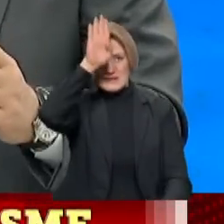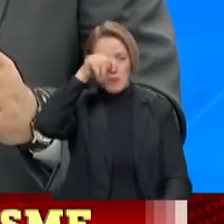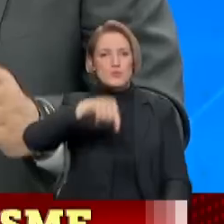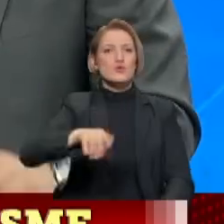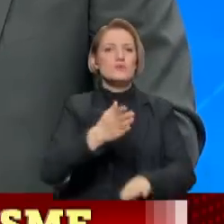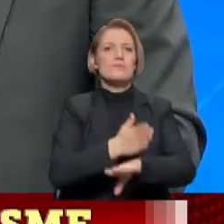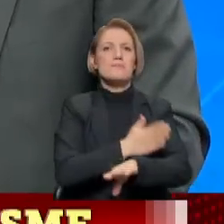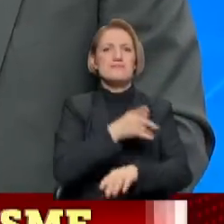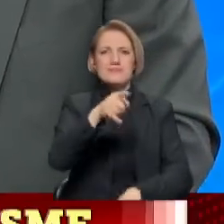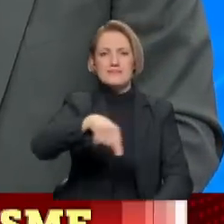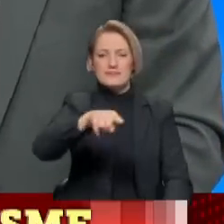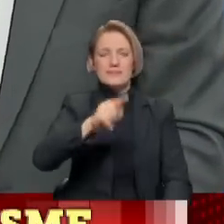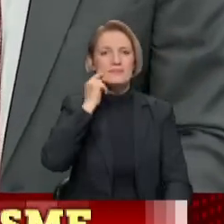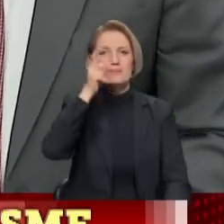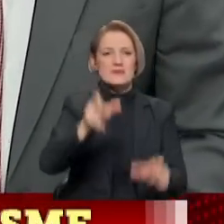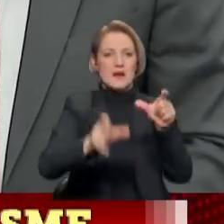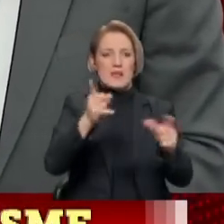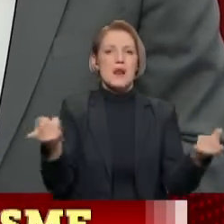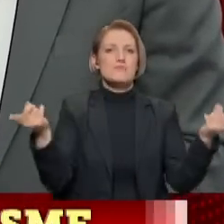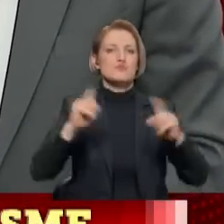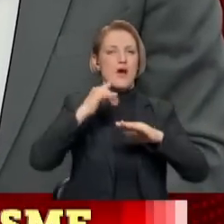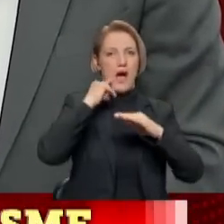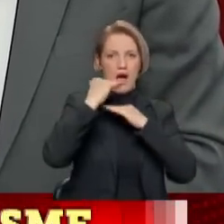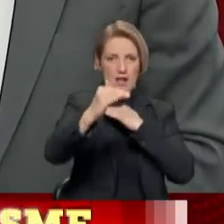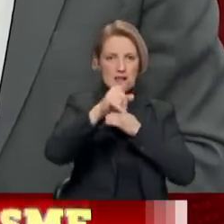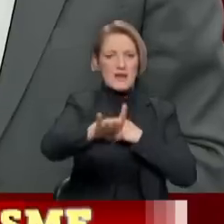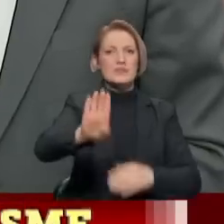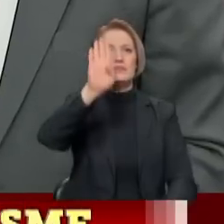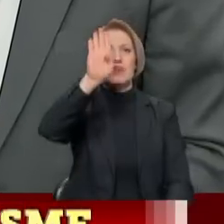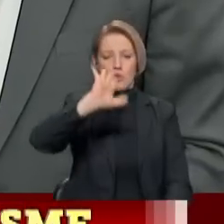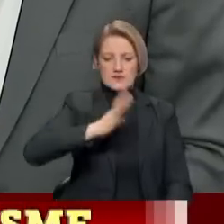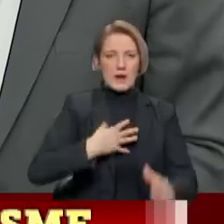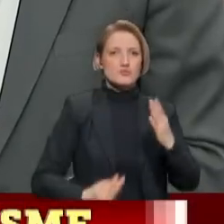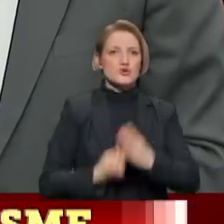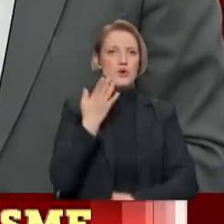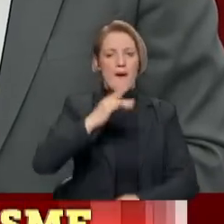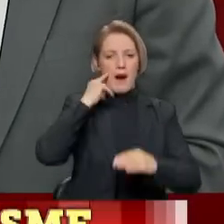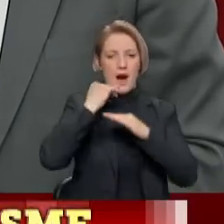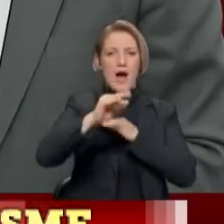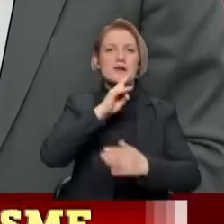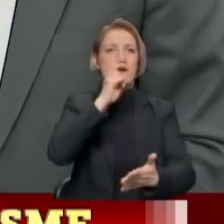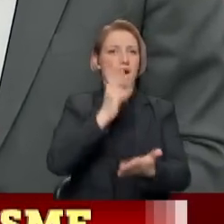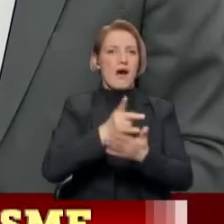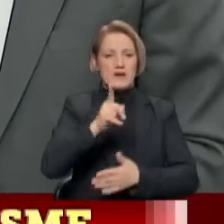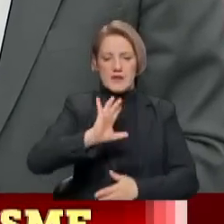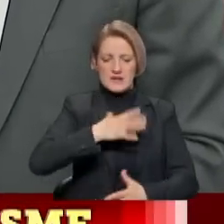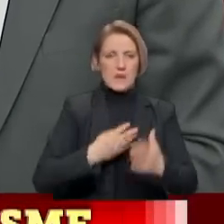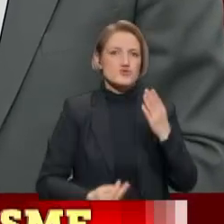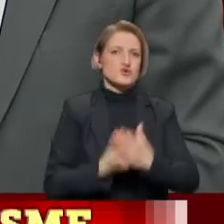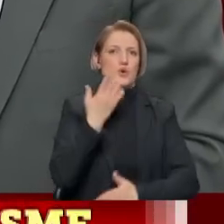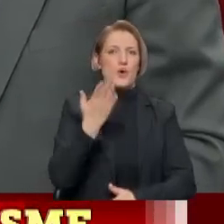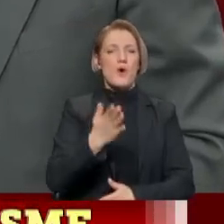İstanbullularla buluşacaklar. Halk demokrasiye sahip çıkıyor. Halk iradesine sahip